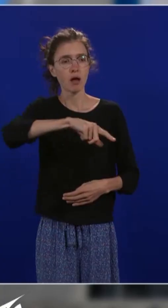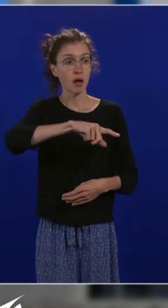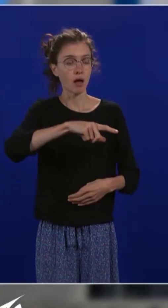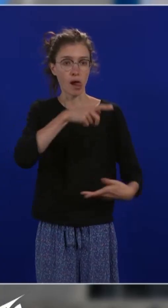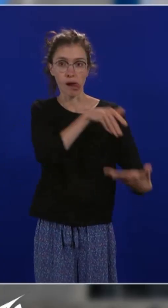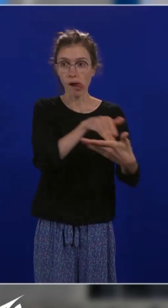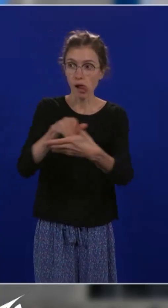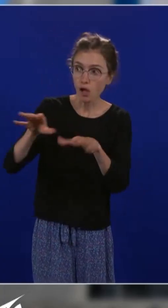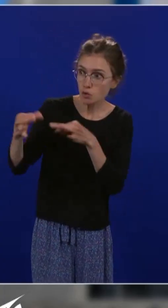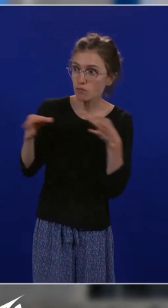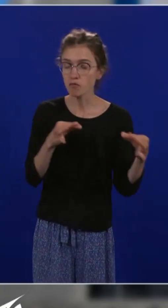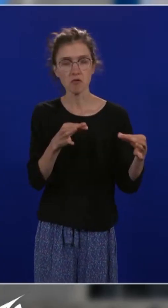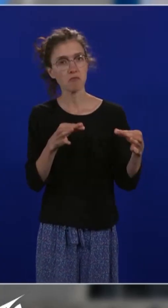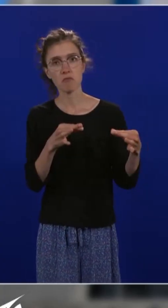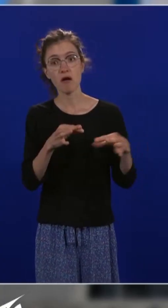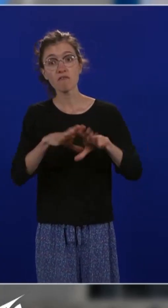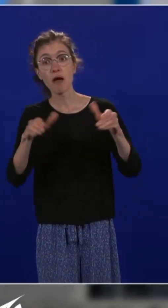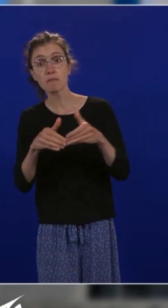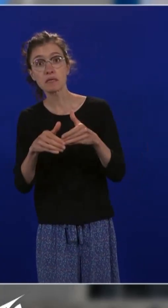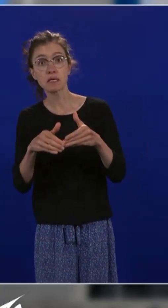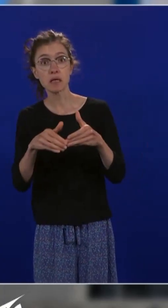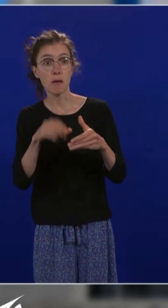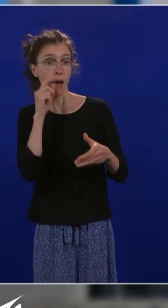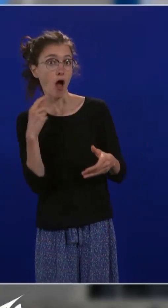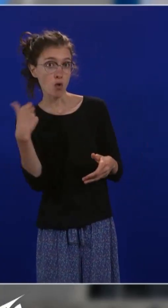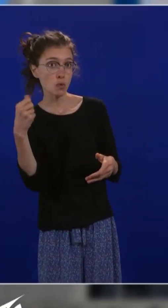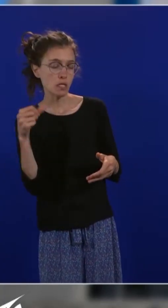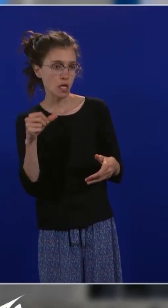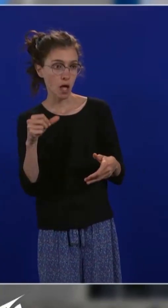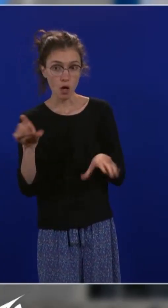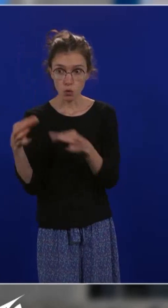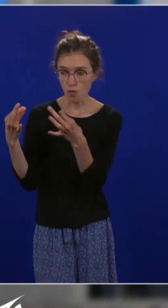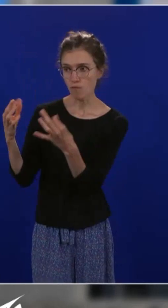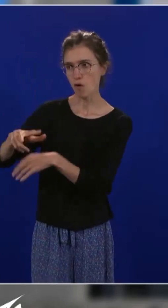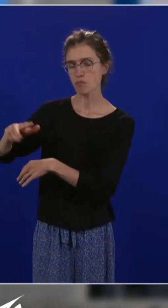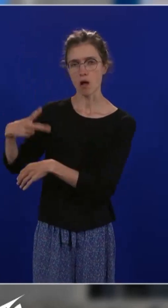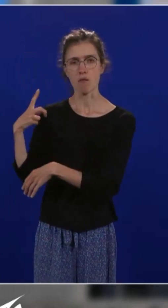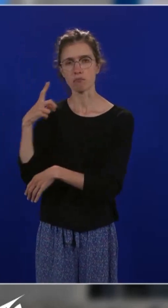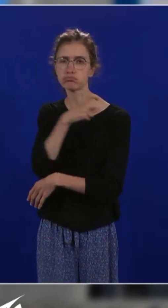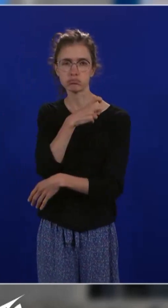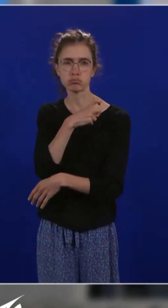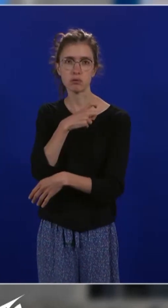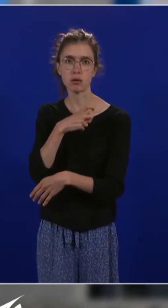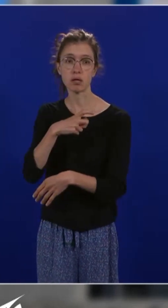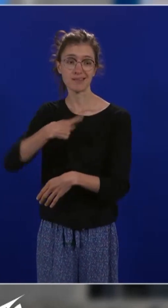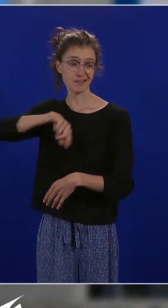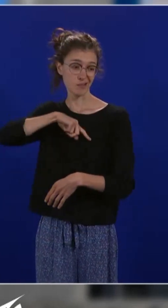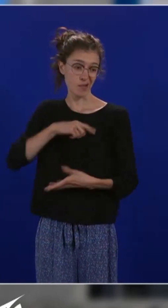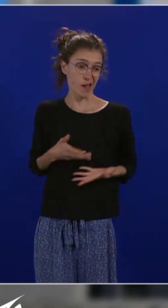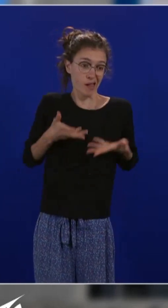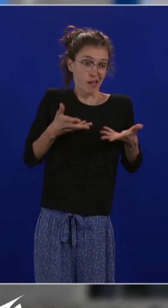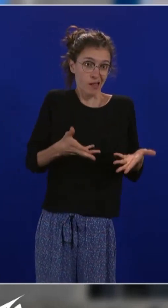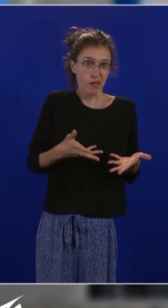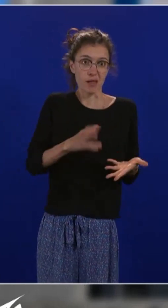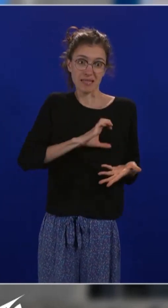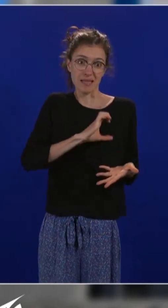et les communes ne contribuent pas toutes de manière équilibrée à l'effort de solidarité. Nous le